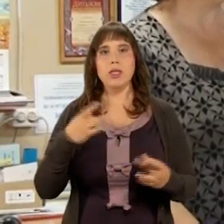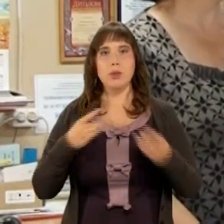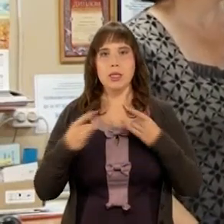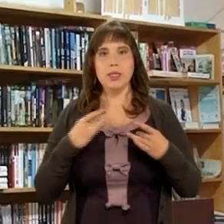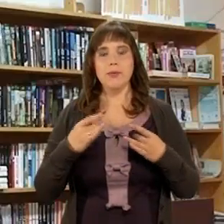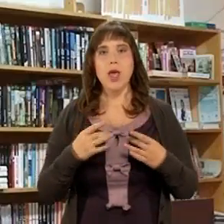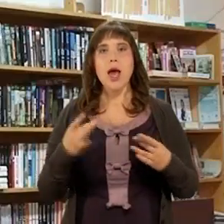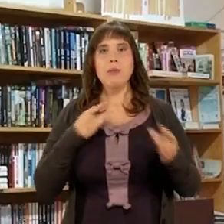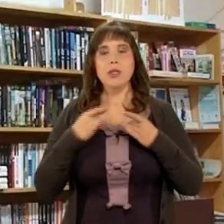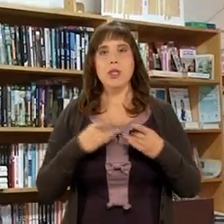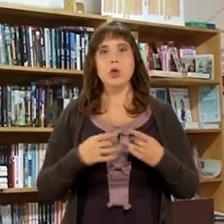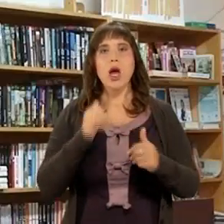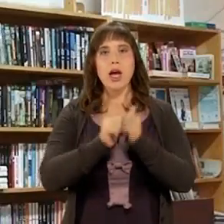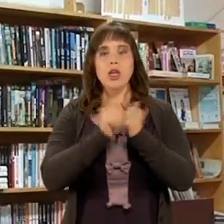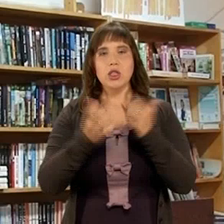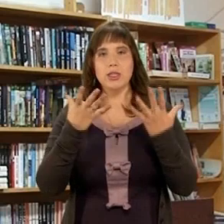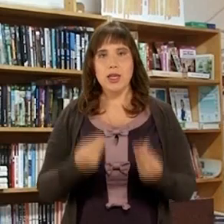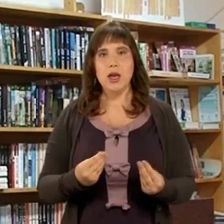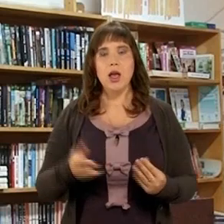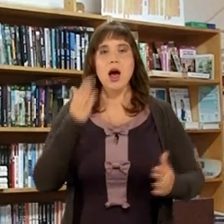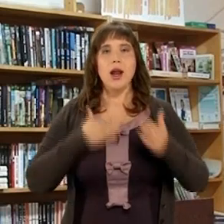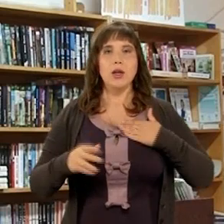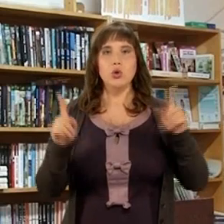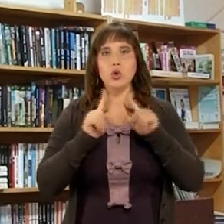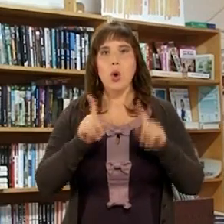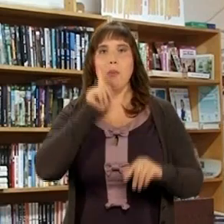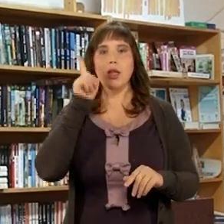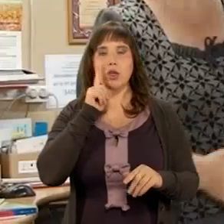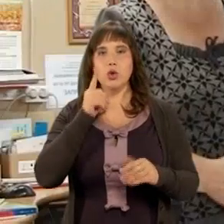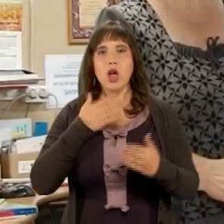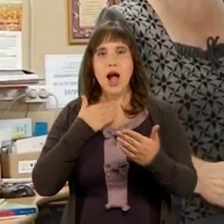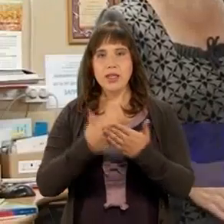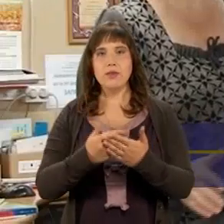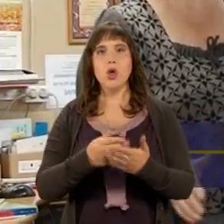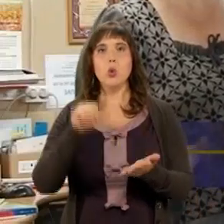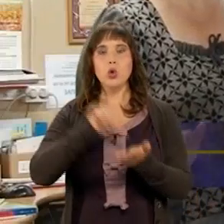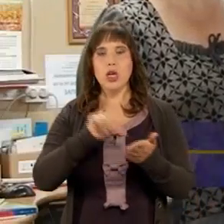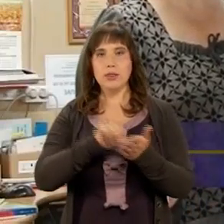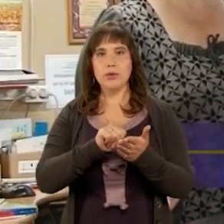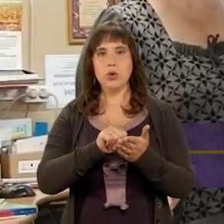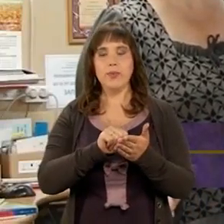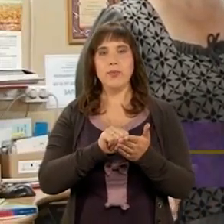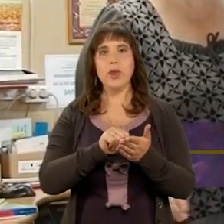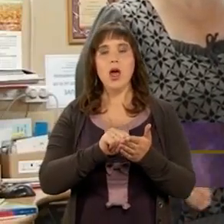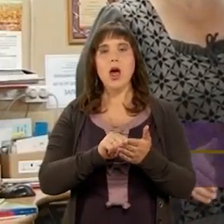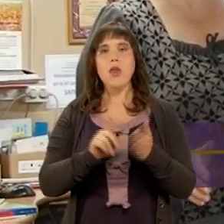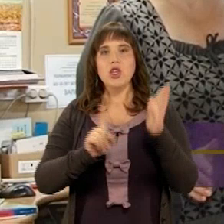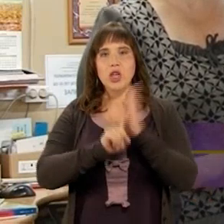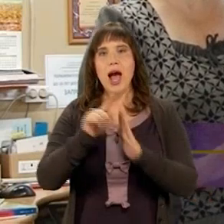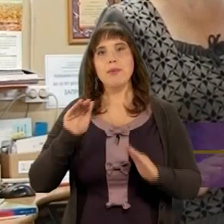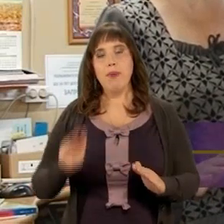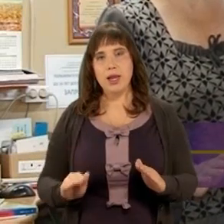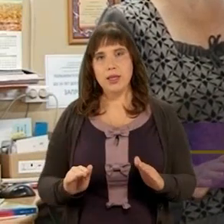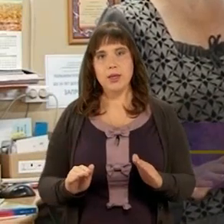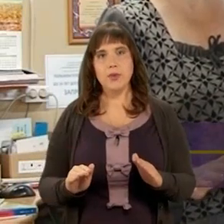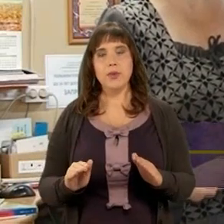каждый день. Что радует в этот раз, что молодежь у нас активно участвует. Вот начинают маленьких и подростки, которых бывает